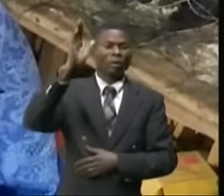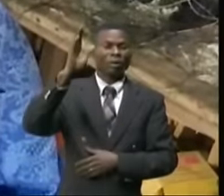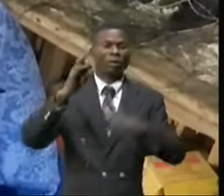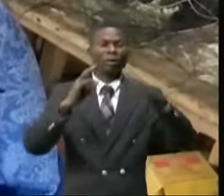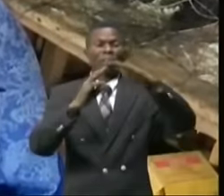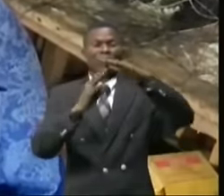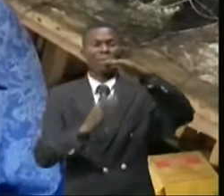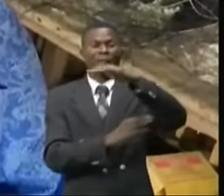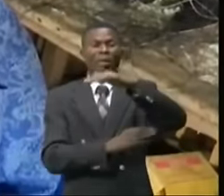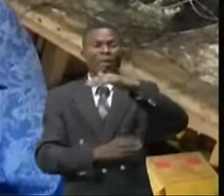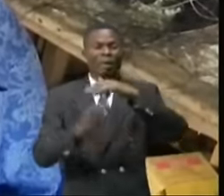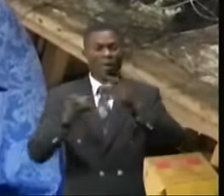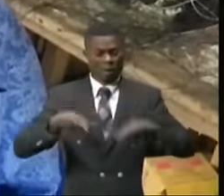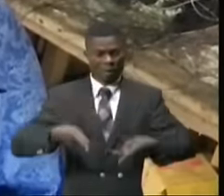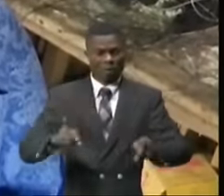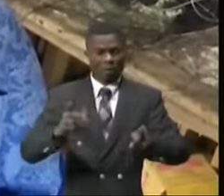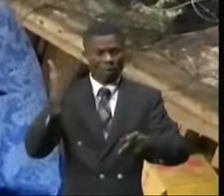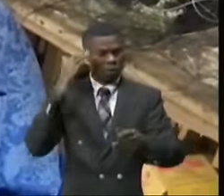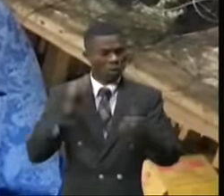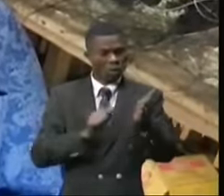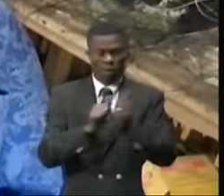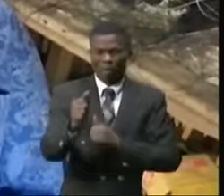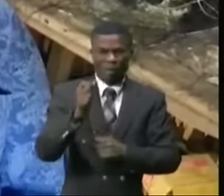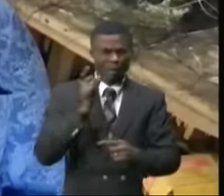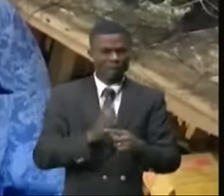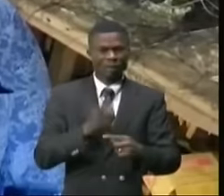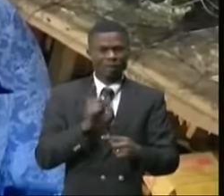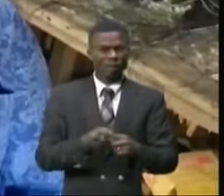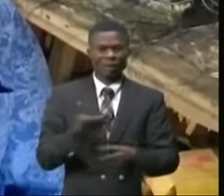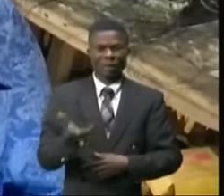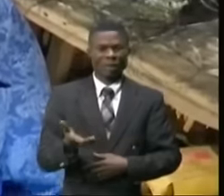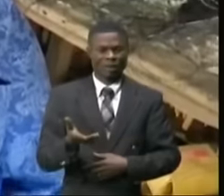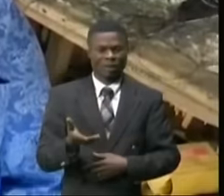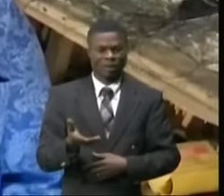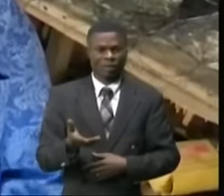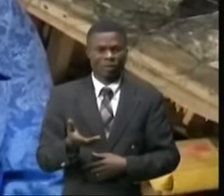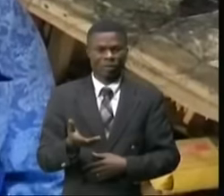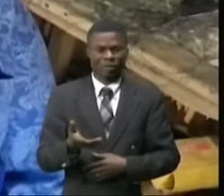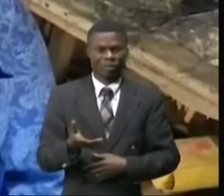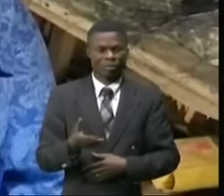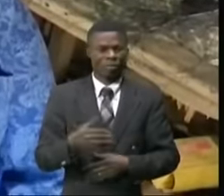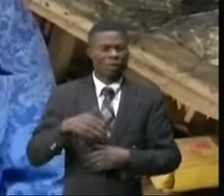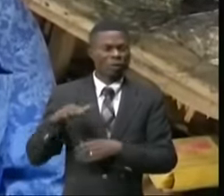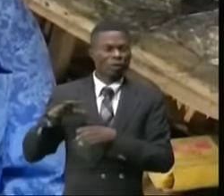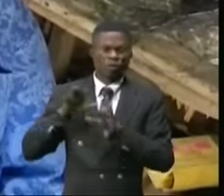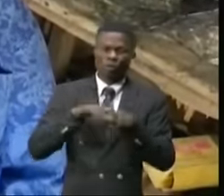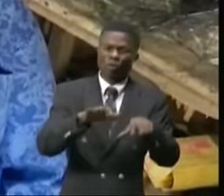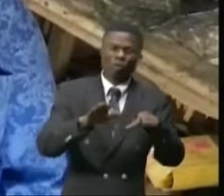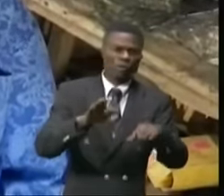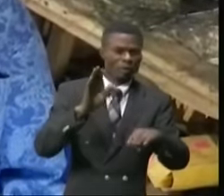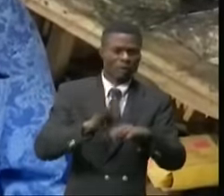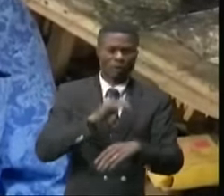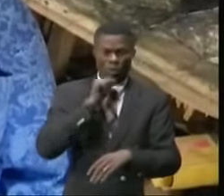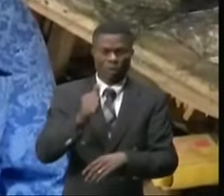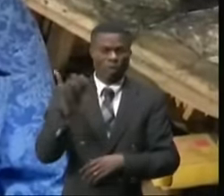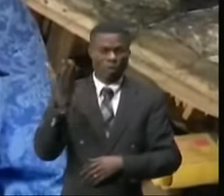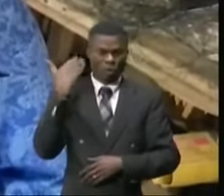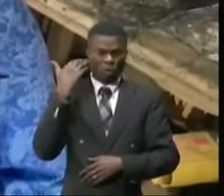ponts ne permet pas aux eaux venant de province d'arriver jusqu'au niveau du fleuve Congo.